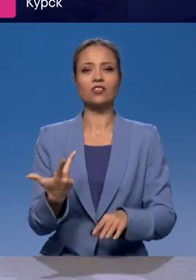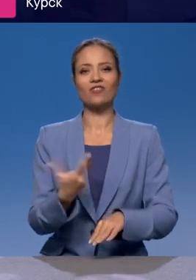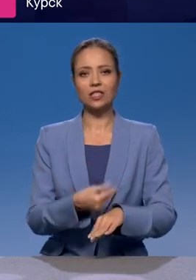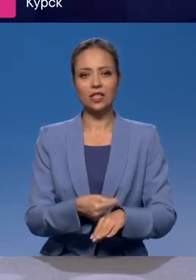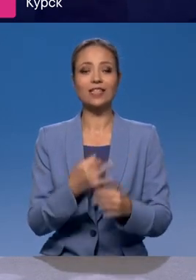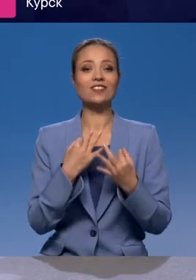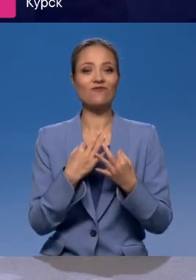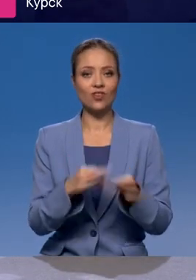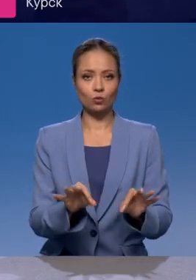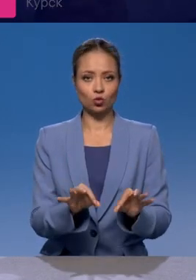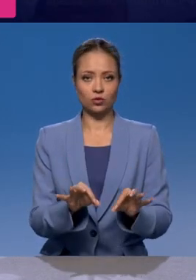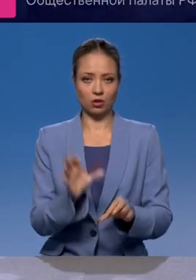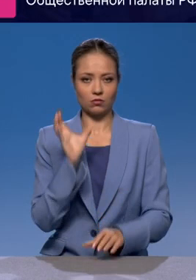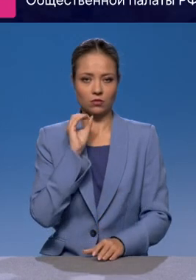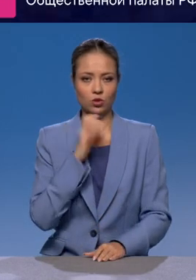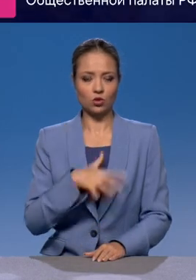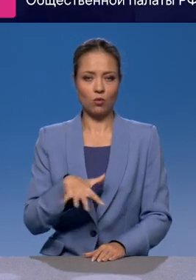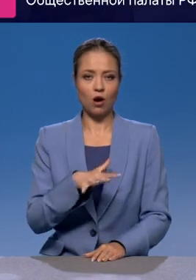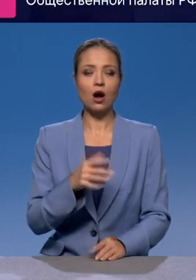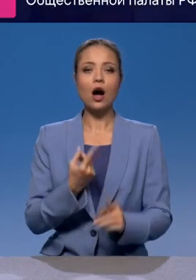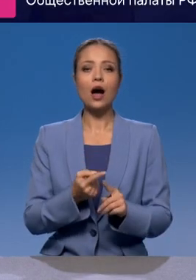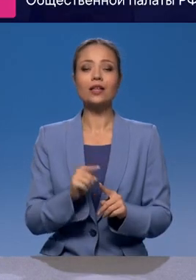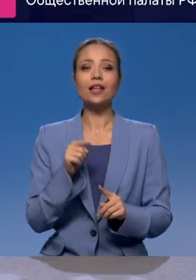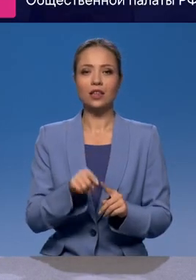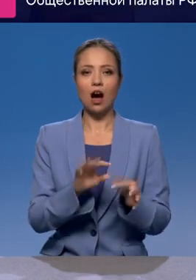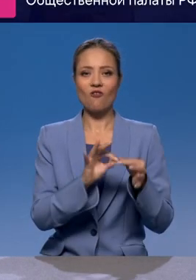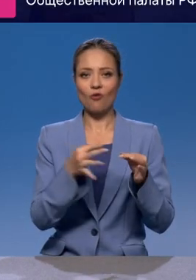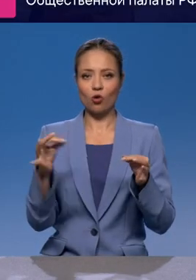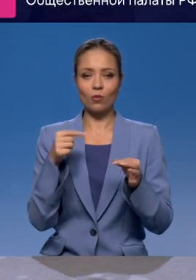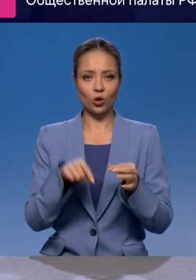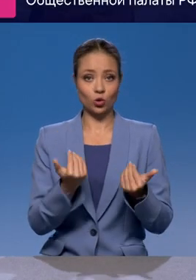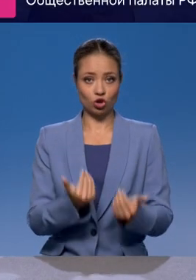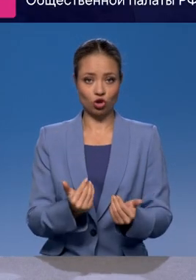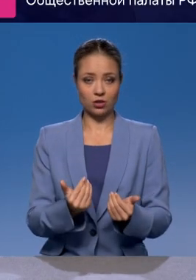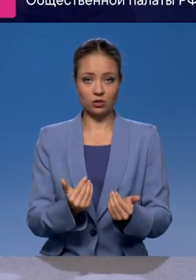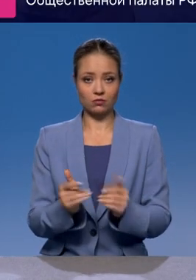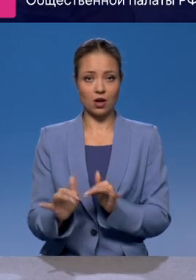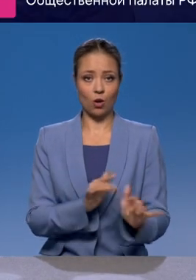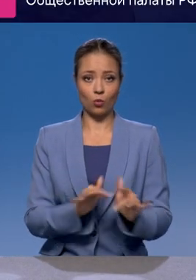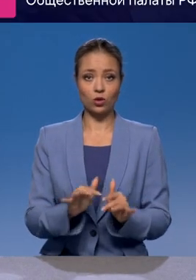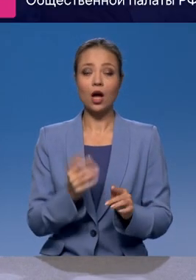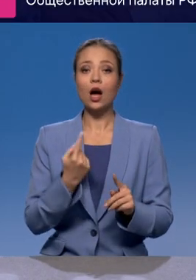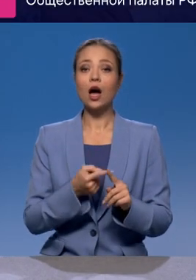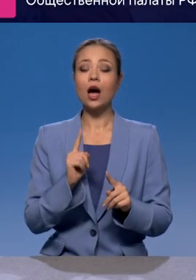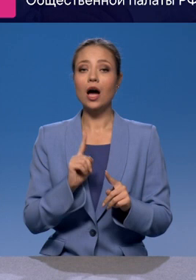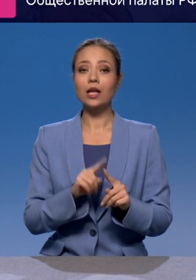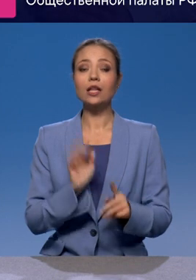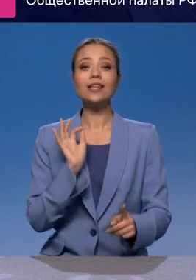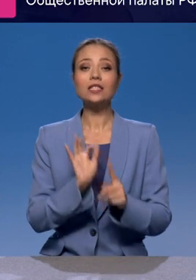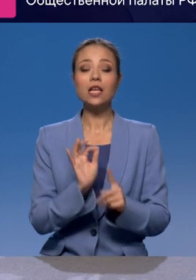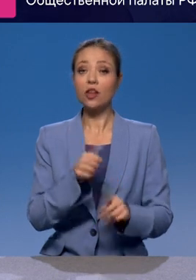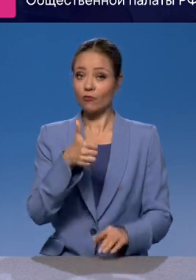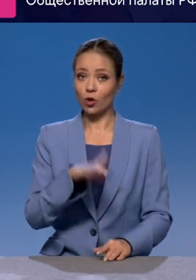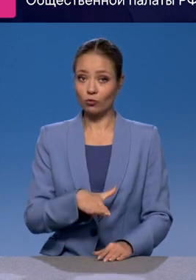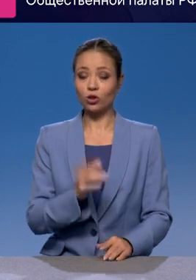выпуска собак, ну, это та формула, по которой сейчас работают, она направлена в первую очередь на то, чтобы все